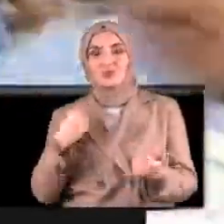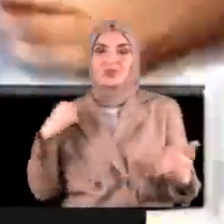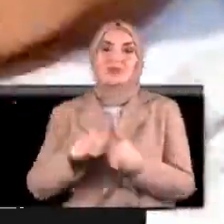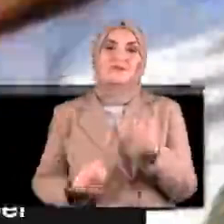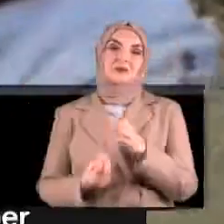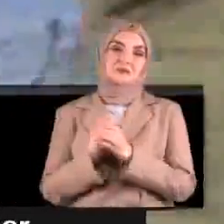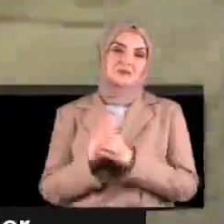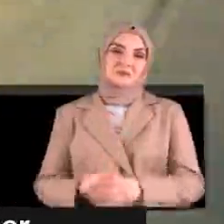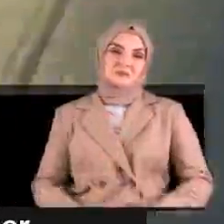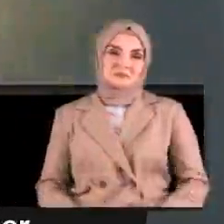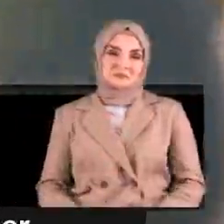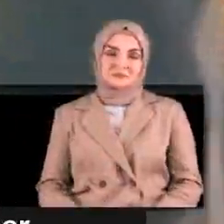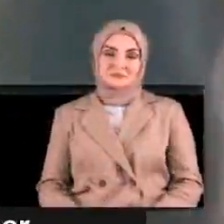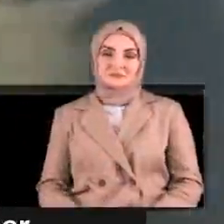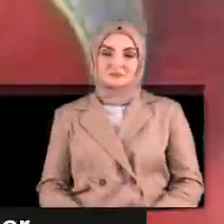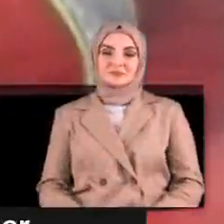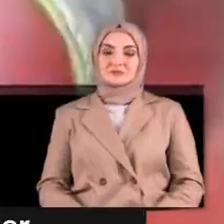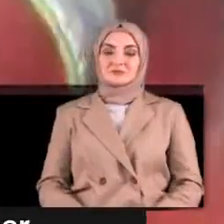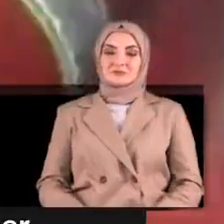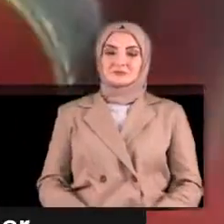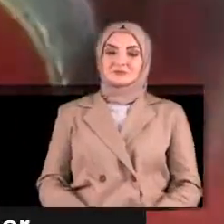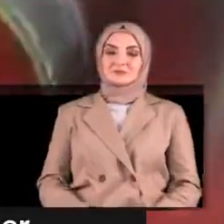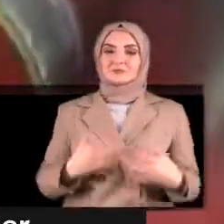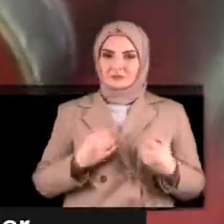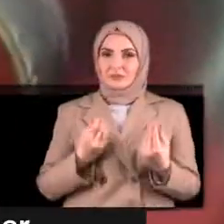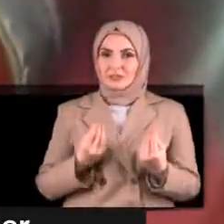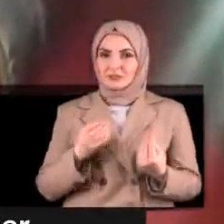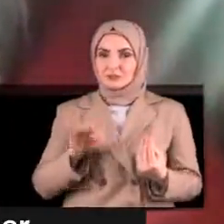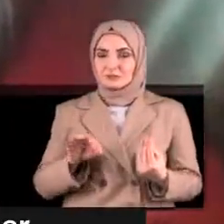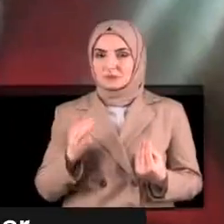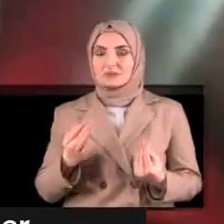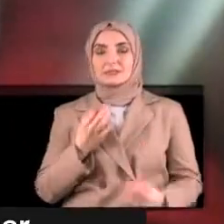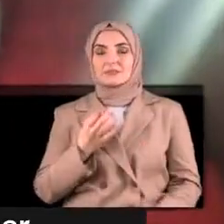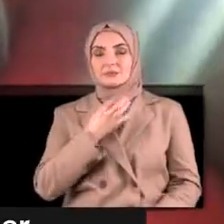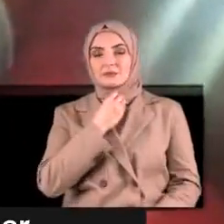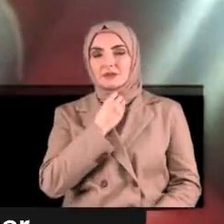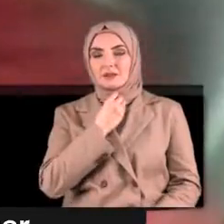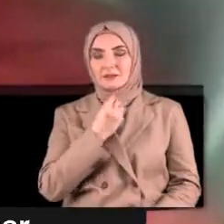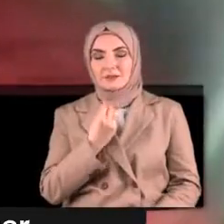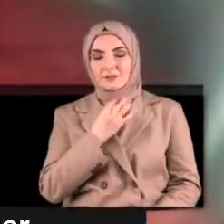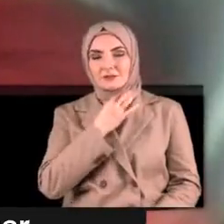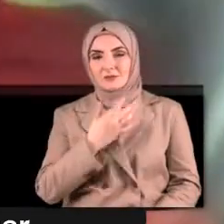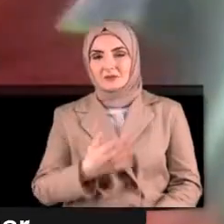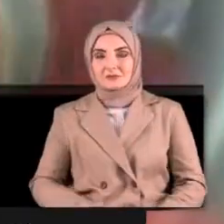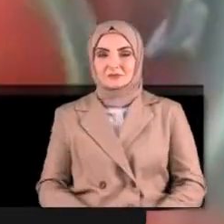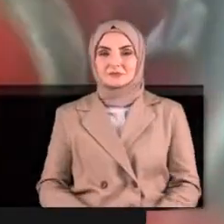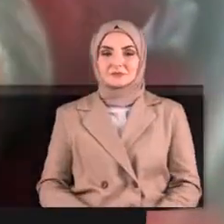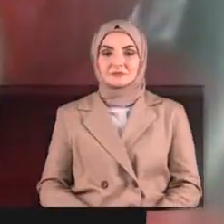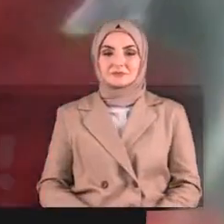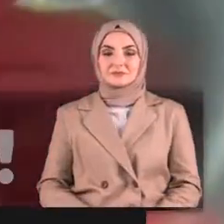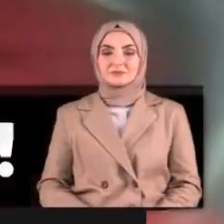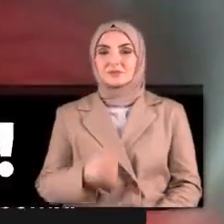Dayım! Tamam oğlum, ben sağlık seyir. İyisin değil mi şu anda? İyiyim, çok teşekkür ederim. Tamam, biz teşekkür ederiz. Abi eşini